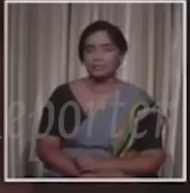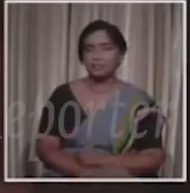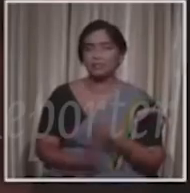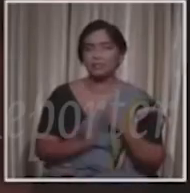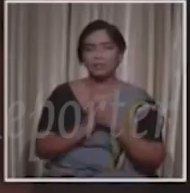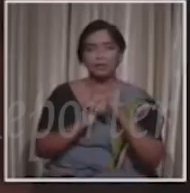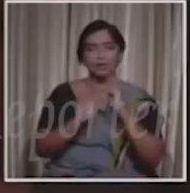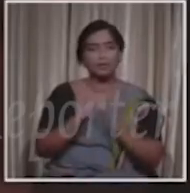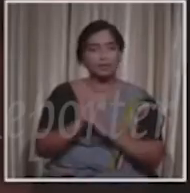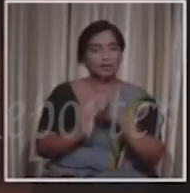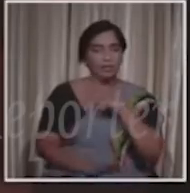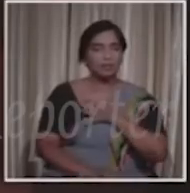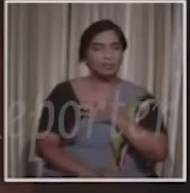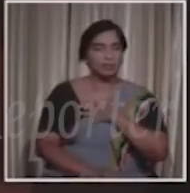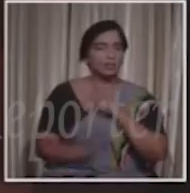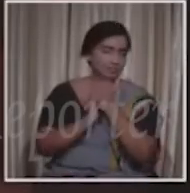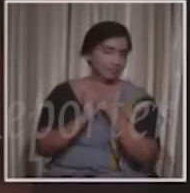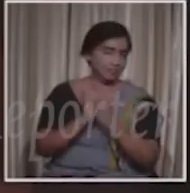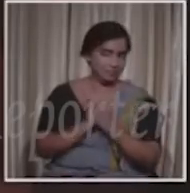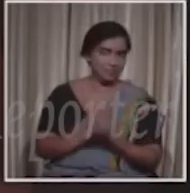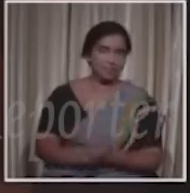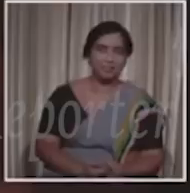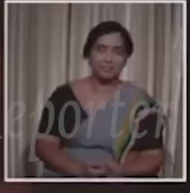ඔව් ගරු කතානායකතුමනි